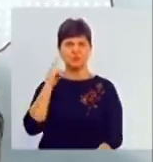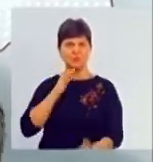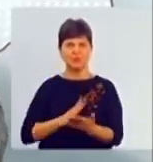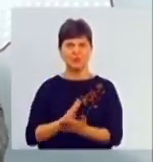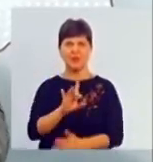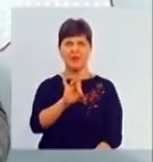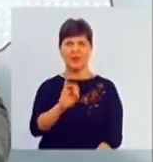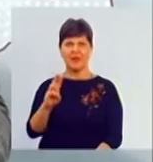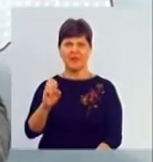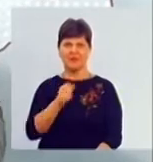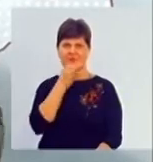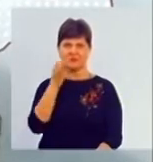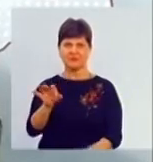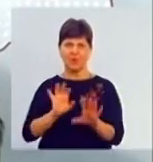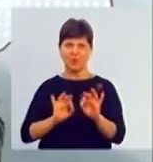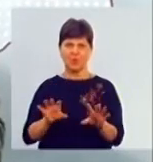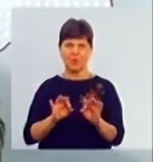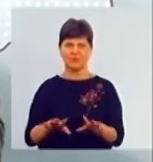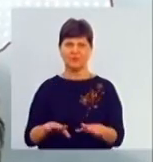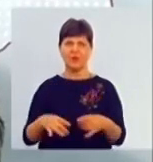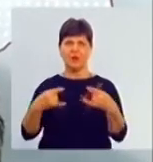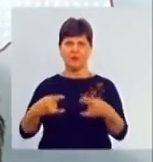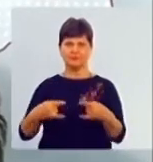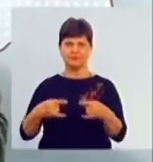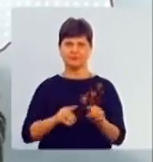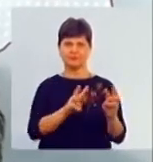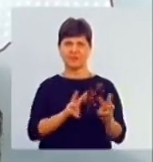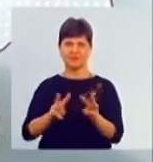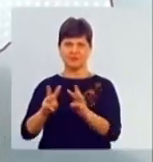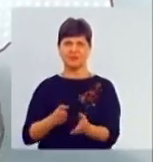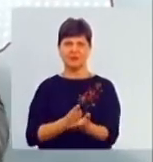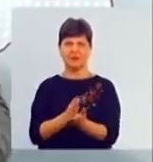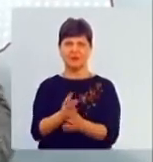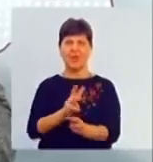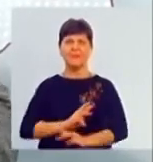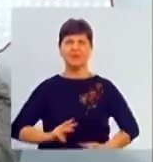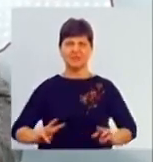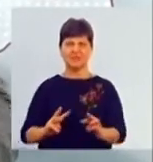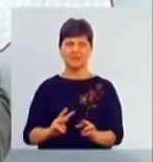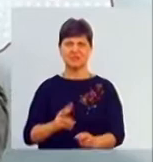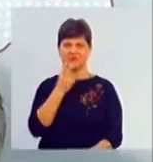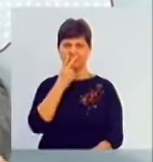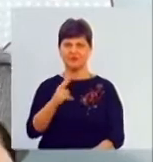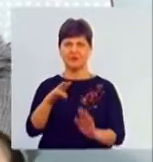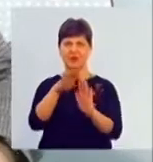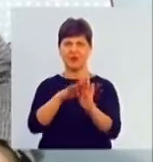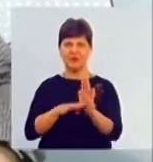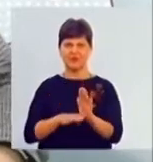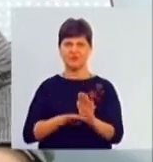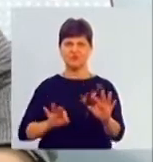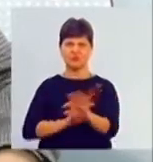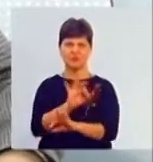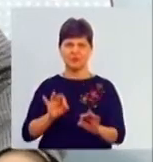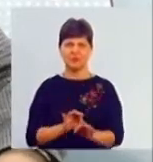Рева. Відповідний коментар розміщено на офіційному сайті профільного міністерства. Далі дивимося графічну інформацію